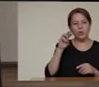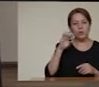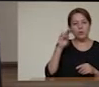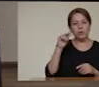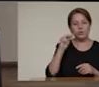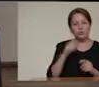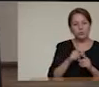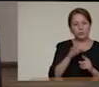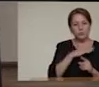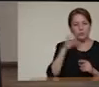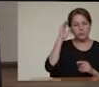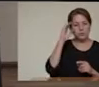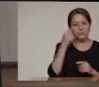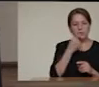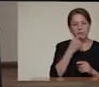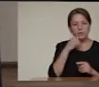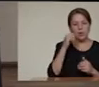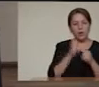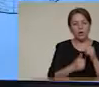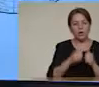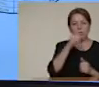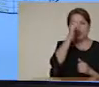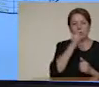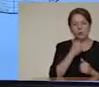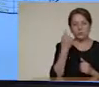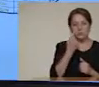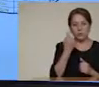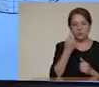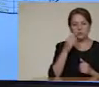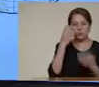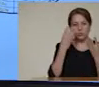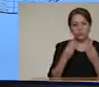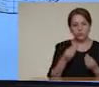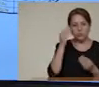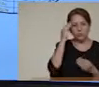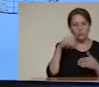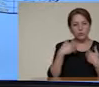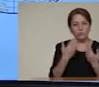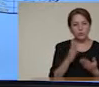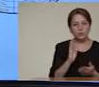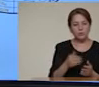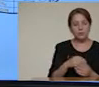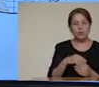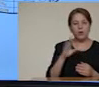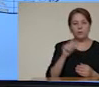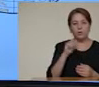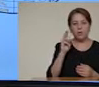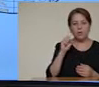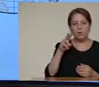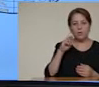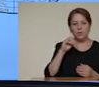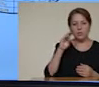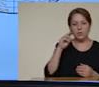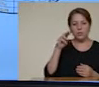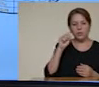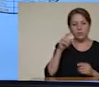o'zbek tilida har oyning birinchi kuni degan ma'noni anglatar ekan. Va kalendar so'zi odatda o'zbek